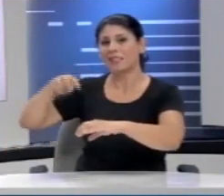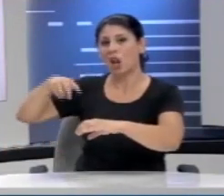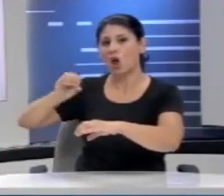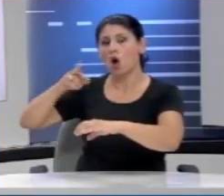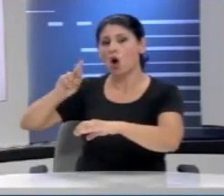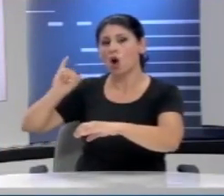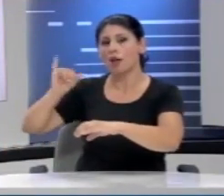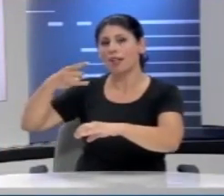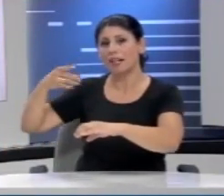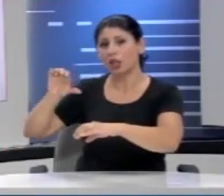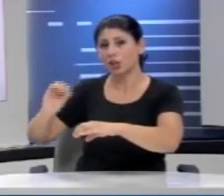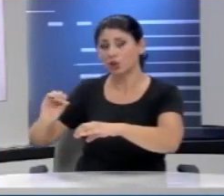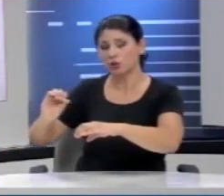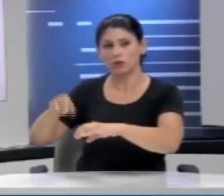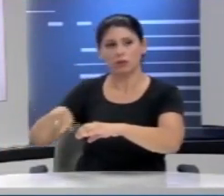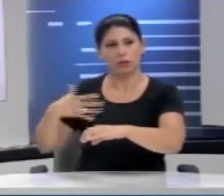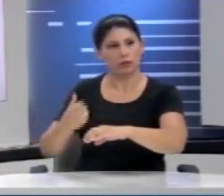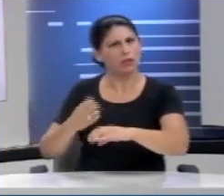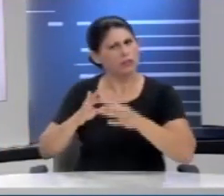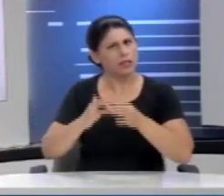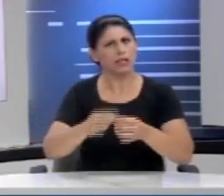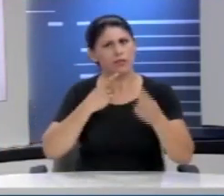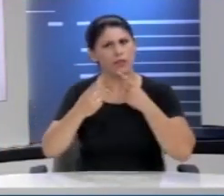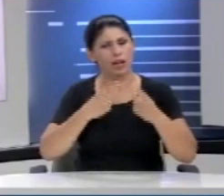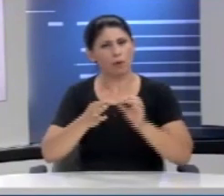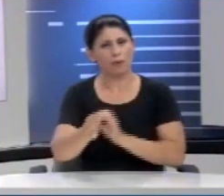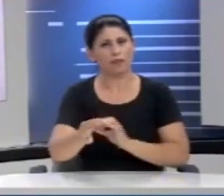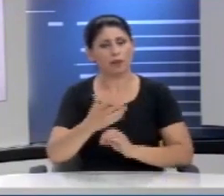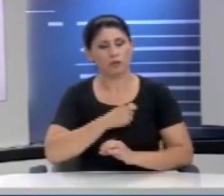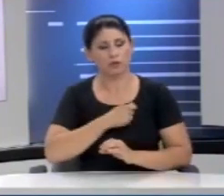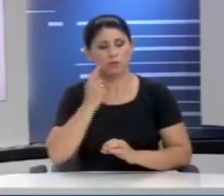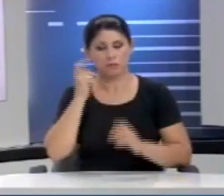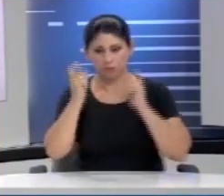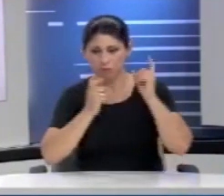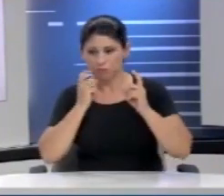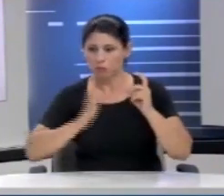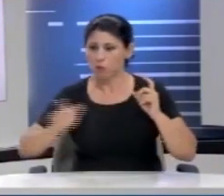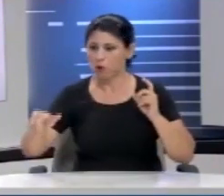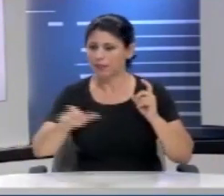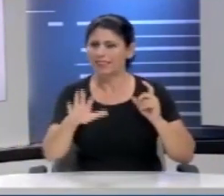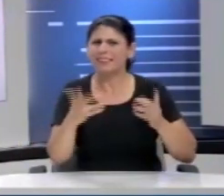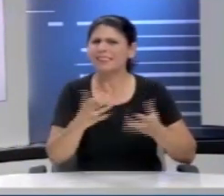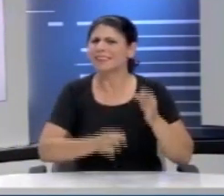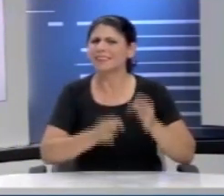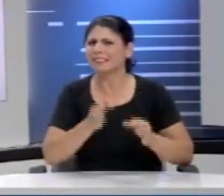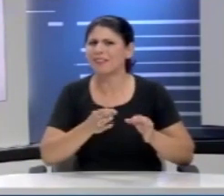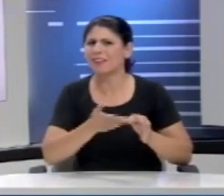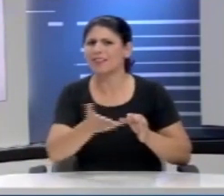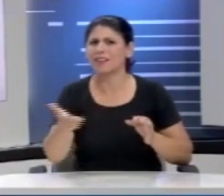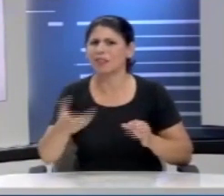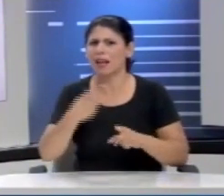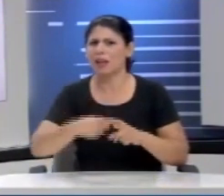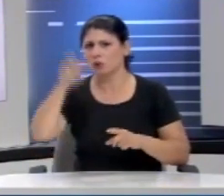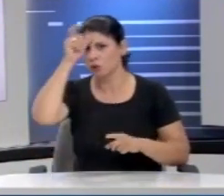οικοδόμησης εμπιστοσύνης. Και είναι εύλογο το ερώτημα του κάθε Έλληνα πολίτη τι συζητήθηκε σε αυτές